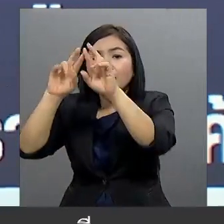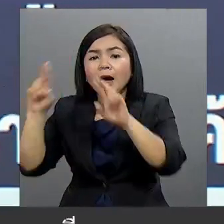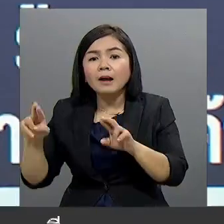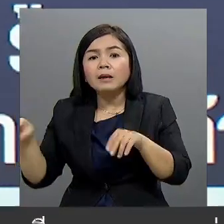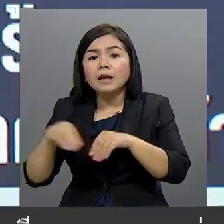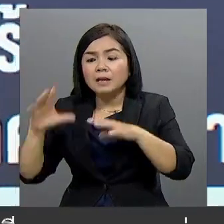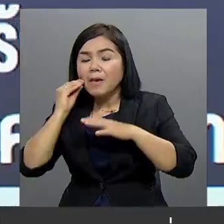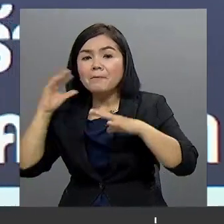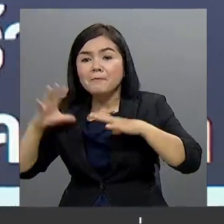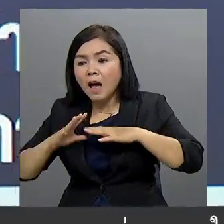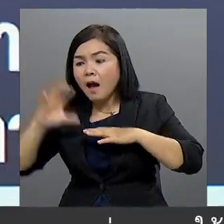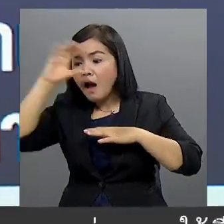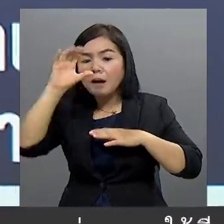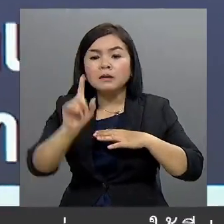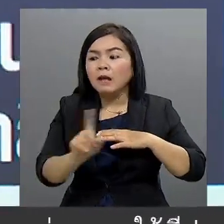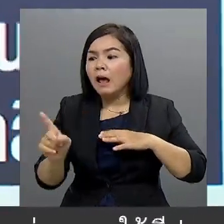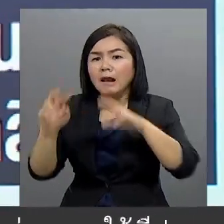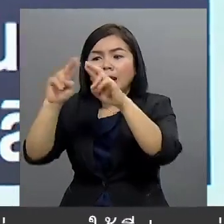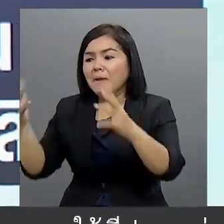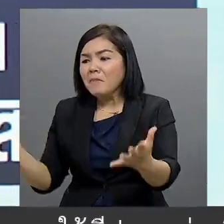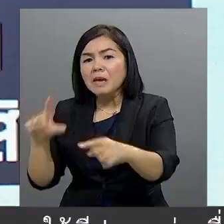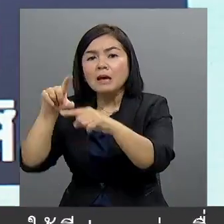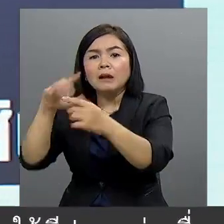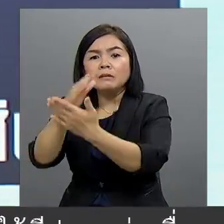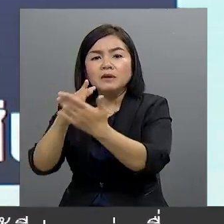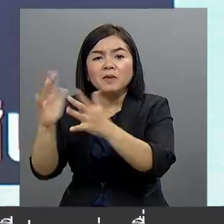sponsors Peink